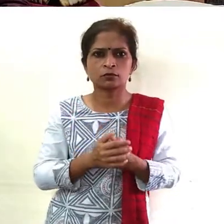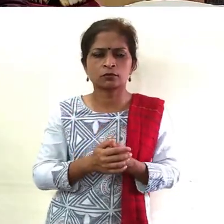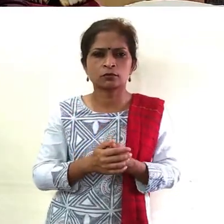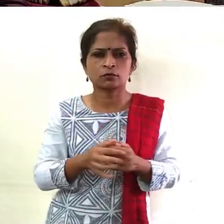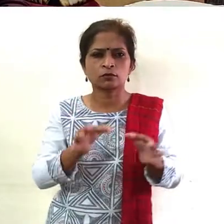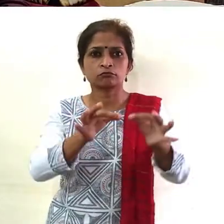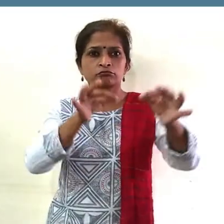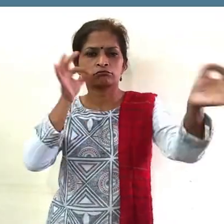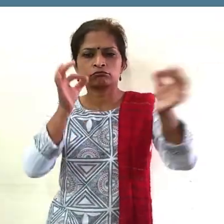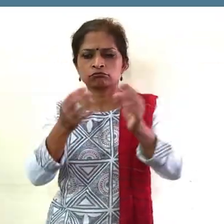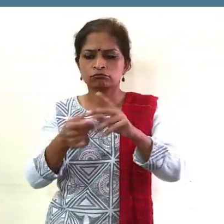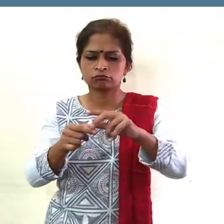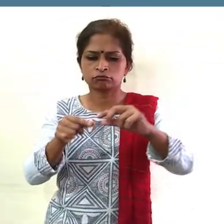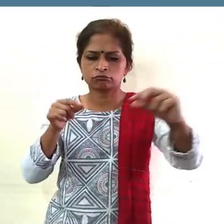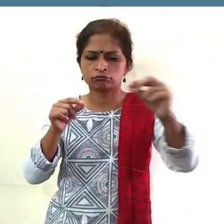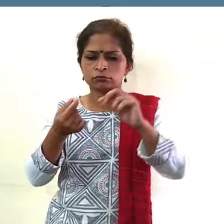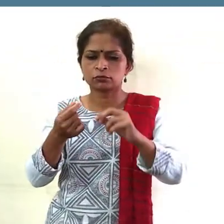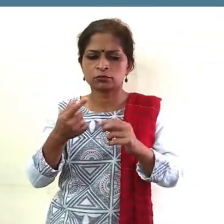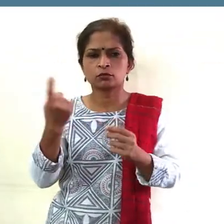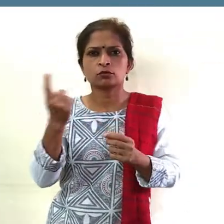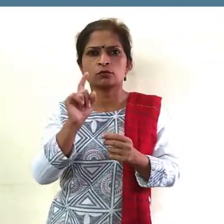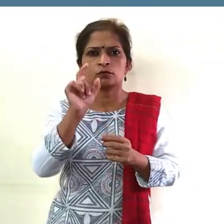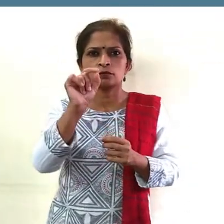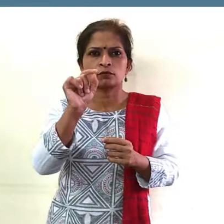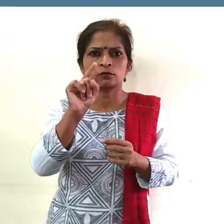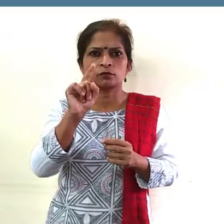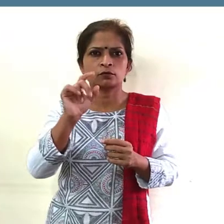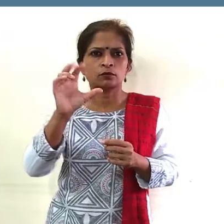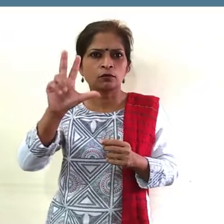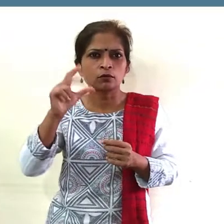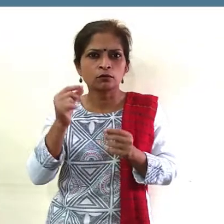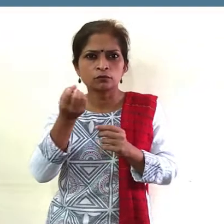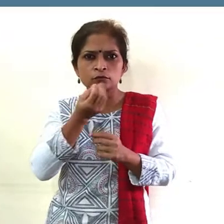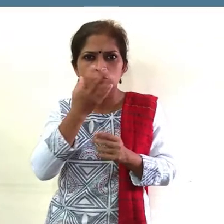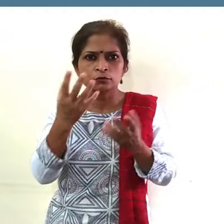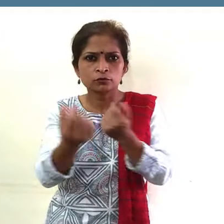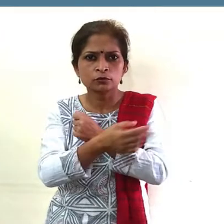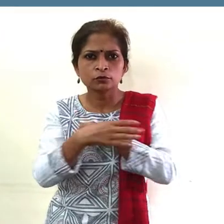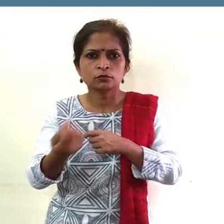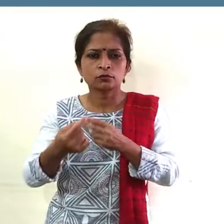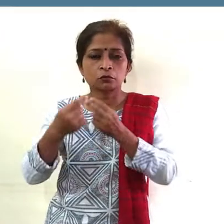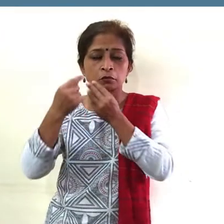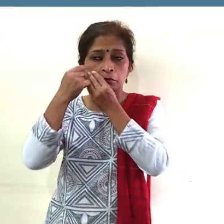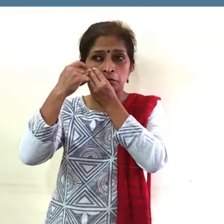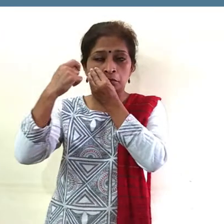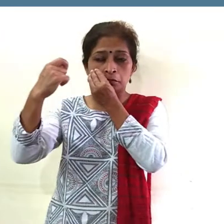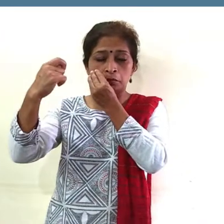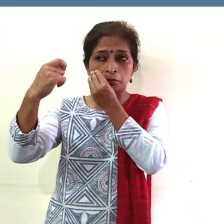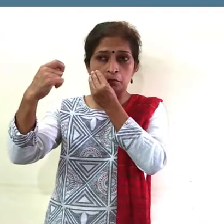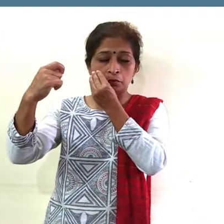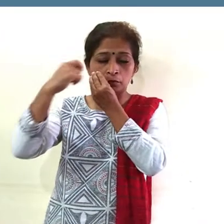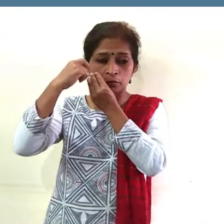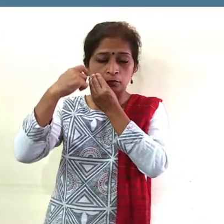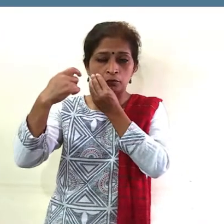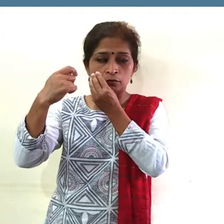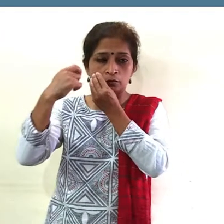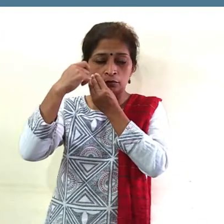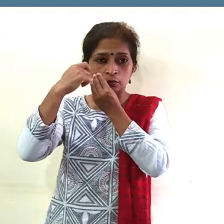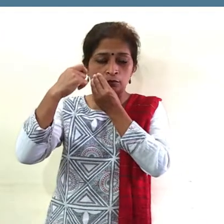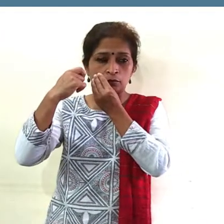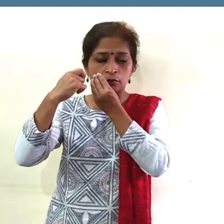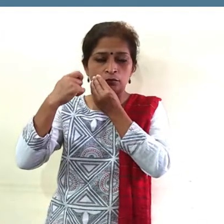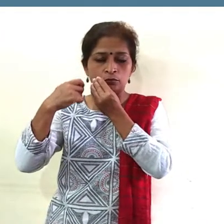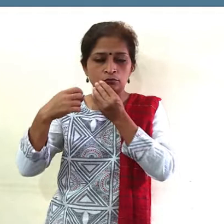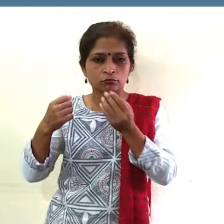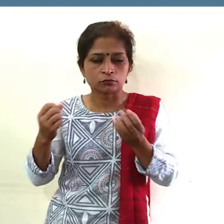तो बाण उठाते हैं और बोलते हैं 108वां यही सही, और अपनी आंख निकालने के लिए बाण का जो फल है अपनी आंखों